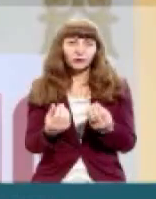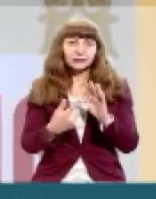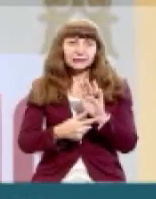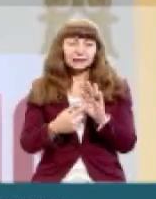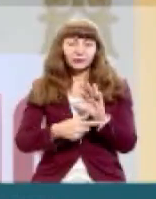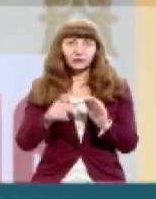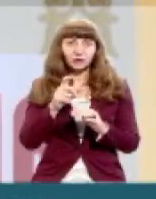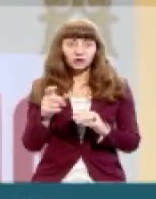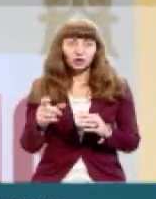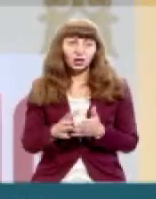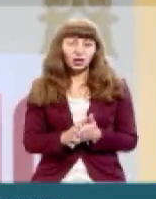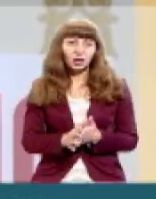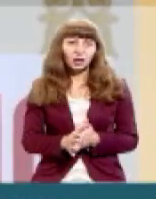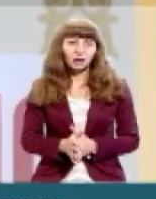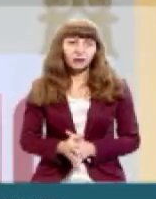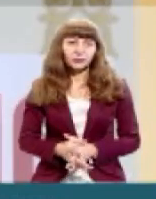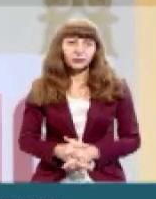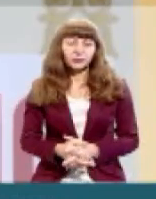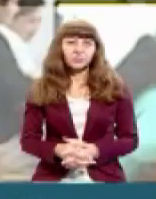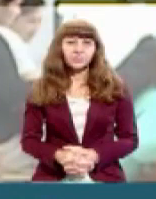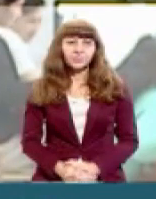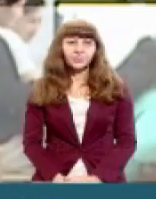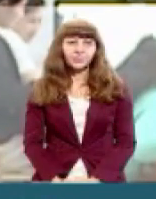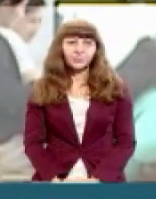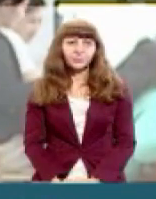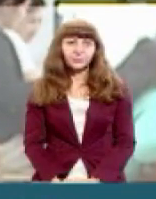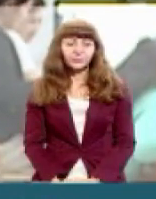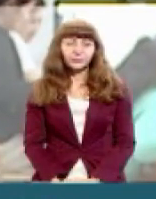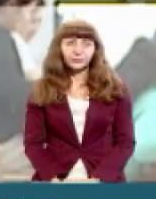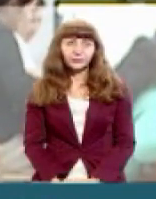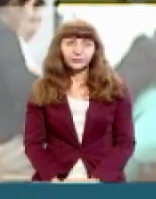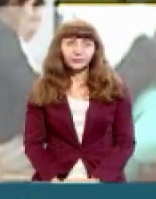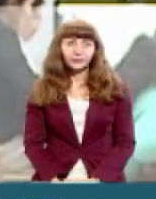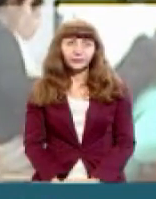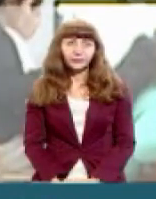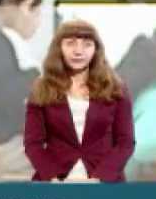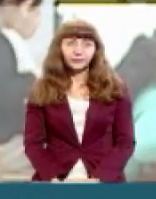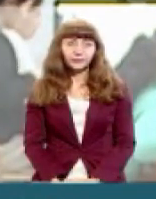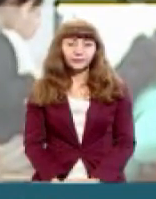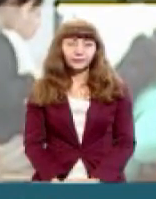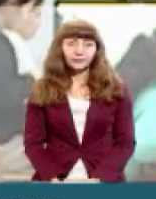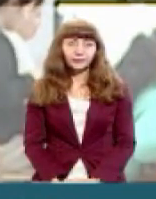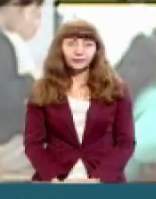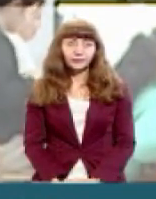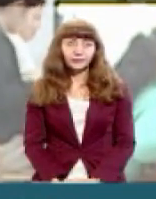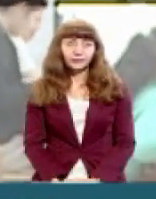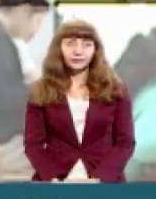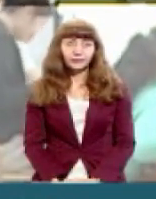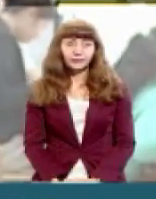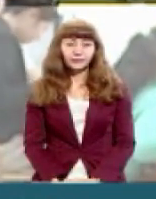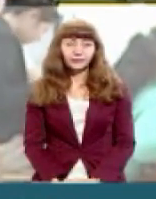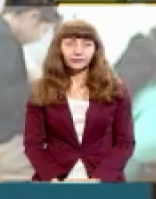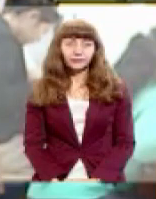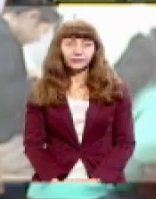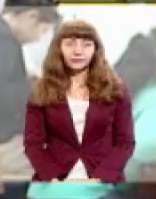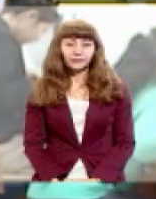Бүгінгі күннің өзінде бұл бағыт бойынша 70 талапкер ұсыныс тастаған. Мақсатты грант едік. Это мне Маңғыстау, Атырау,